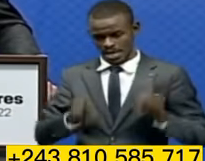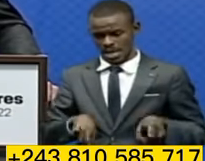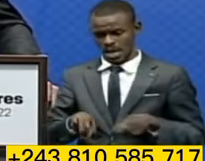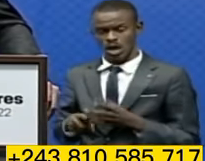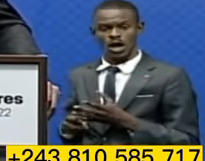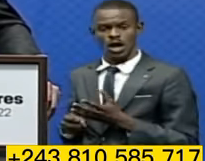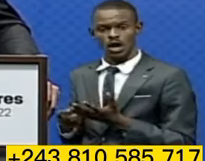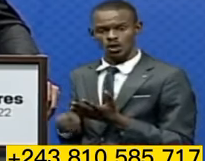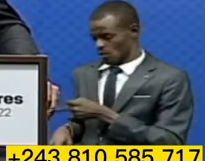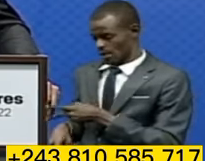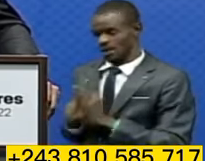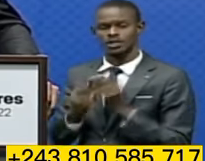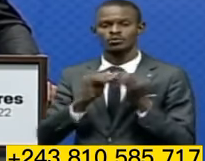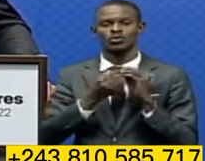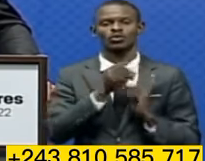numéro